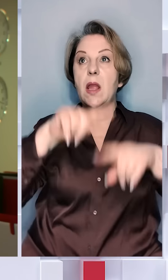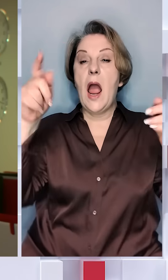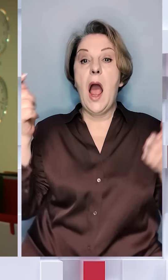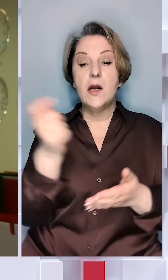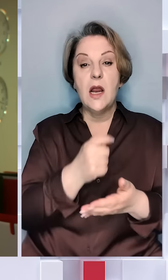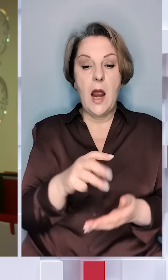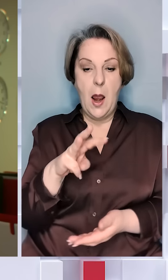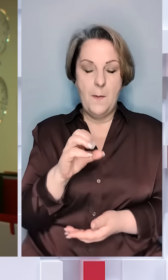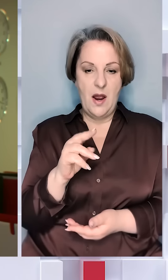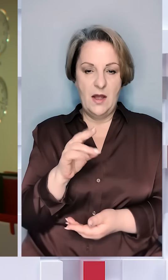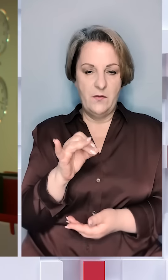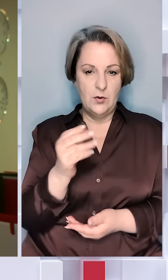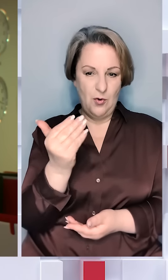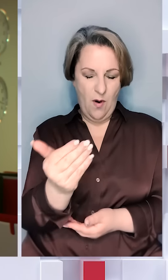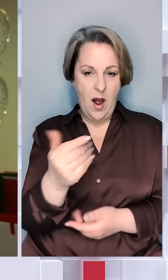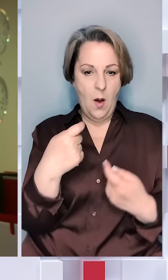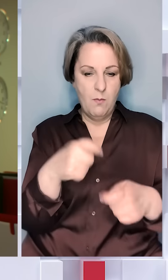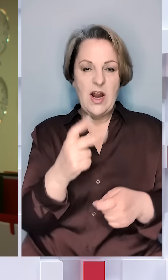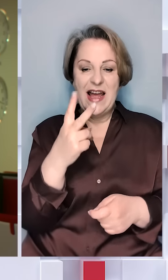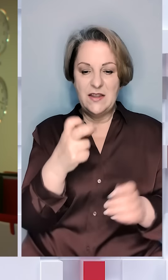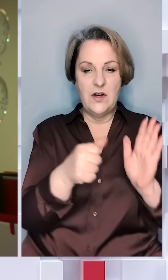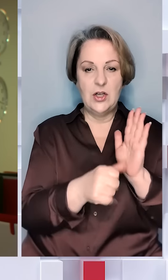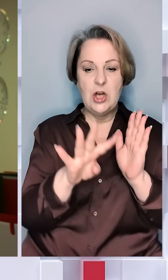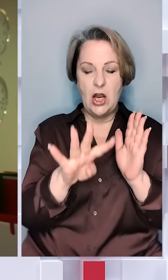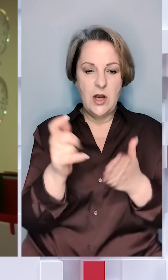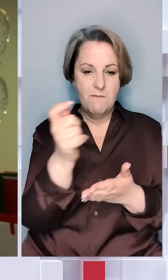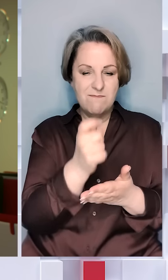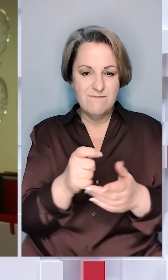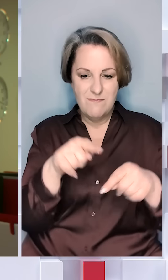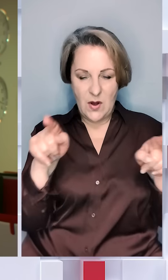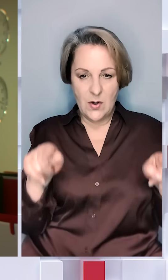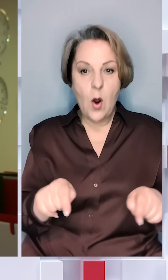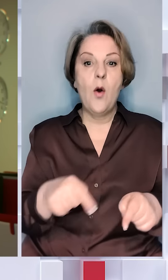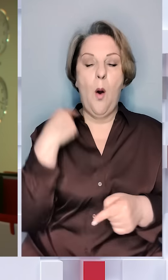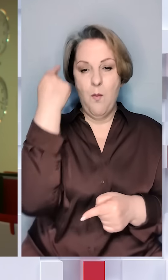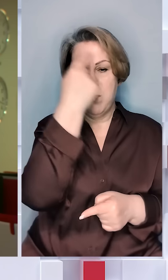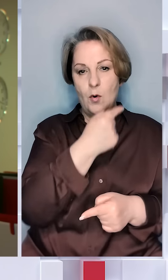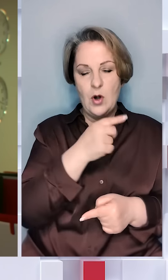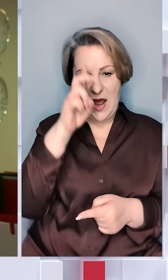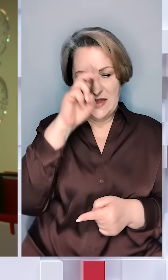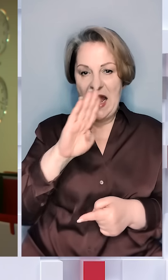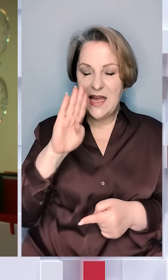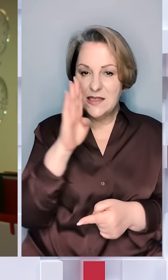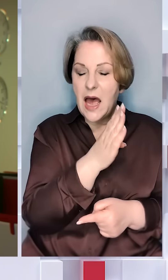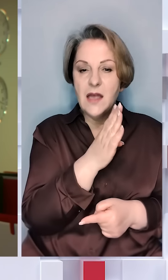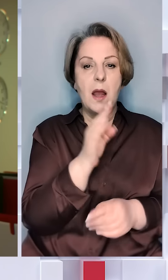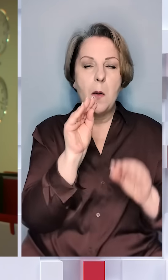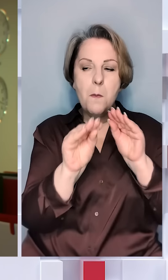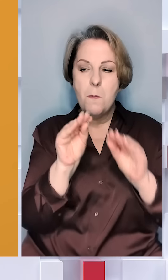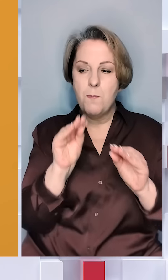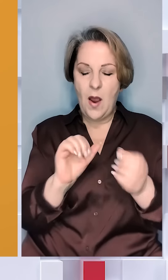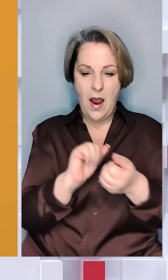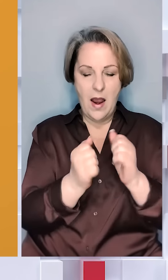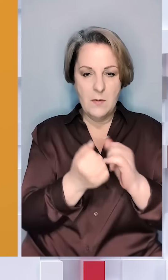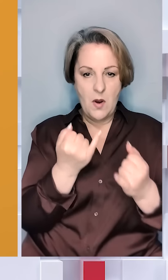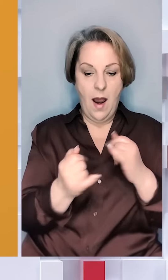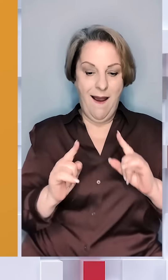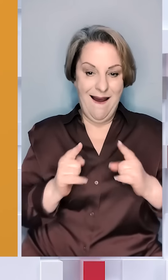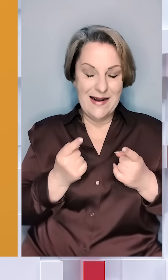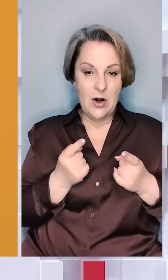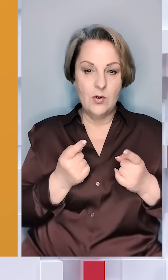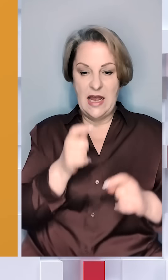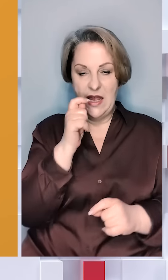Картини Медведчука на продаж. Загалом 264 роботи, серед яких і портрет держзрадника, викладений з бурштину. Арештовано